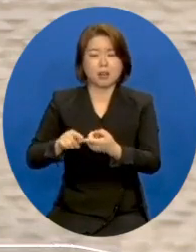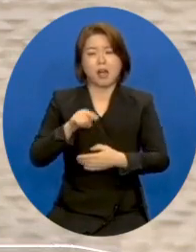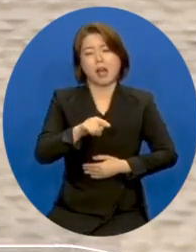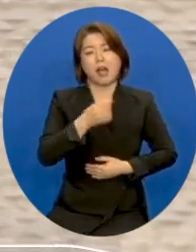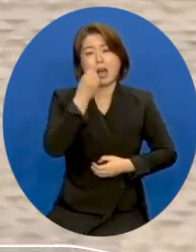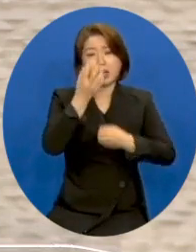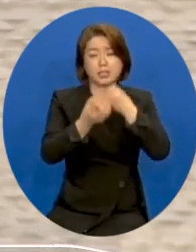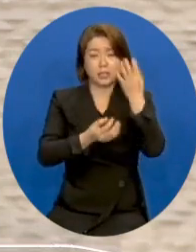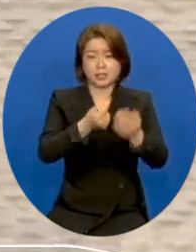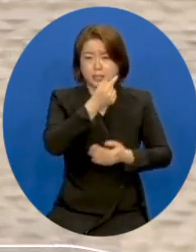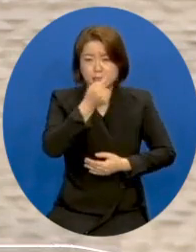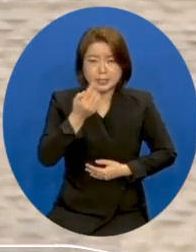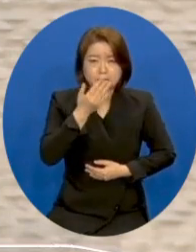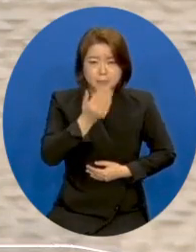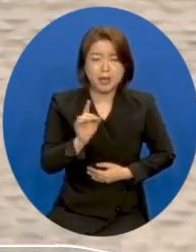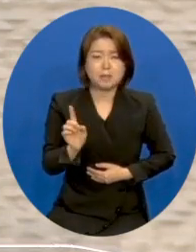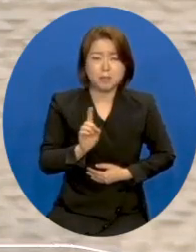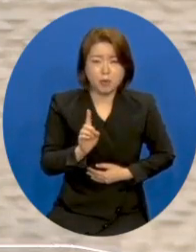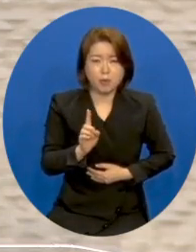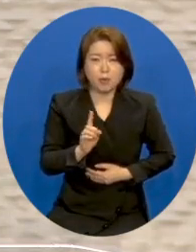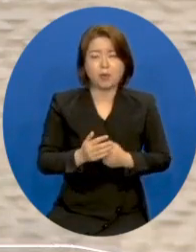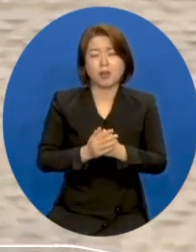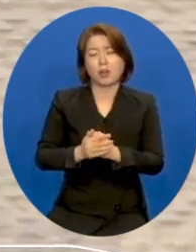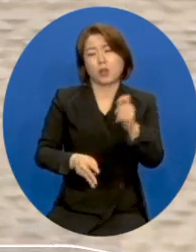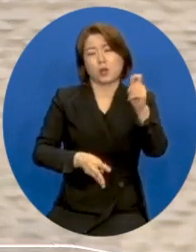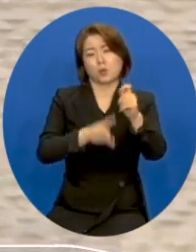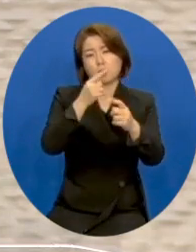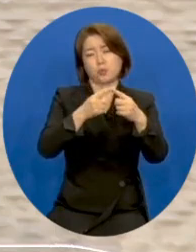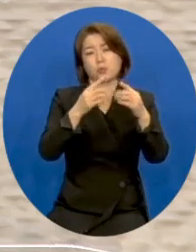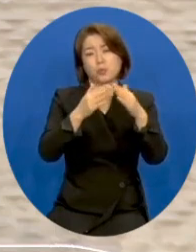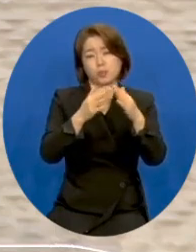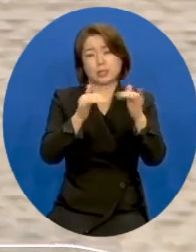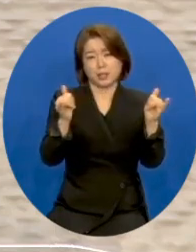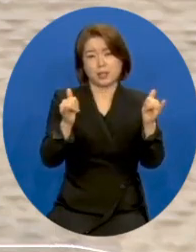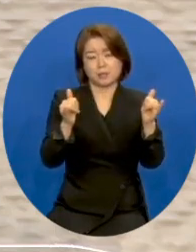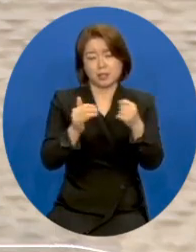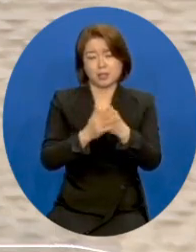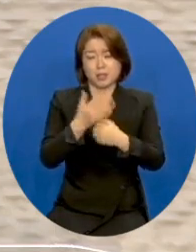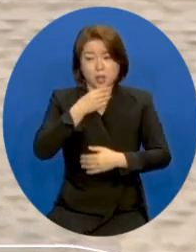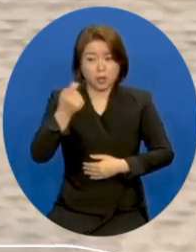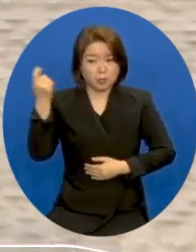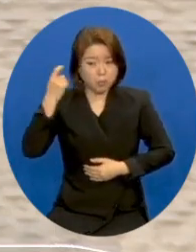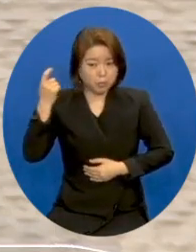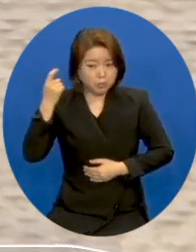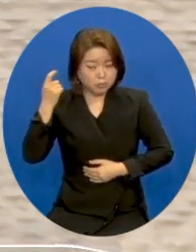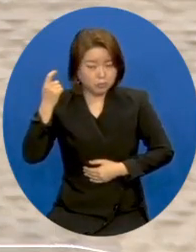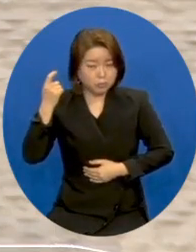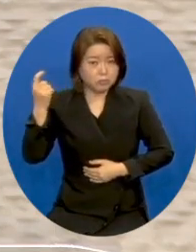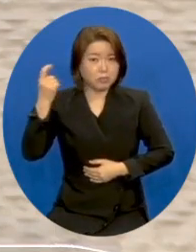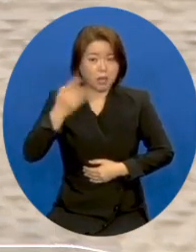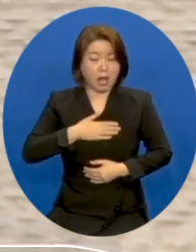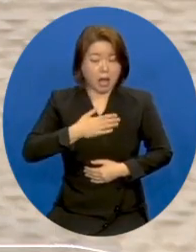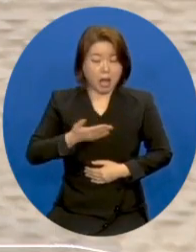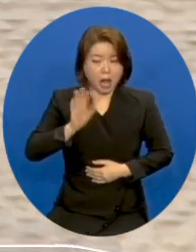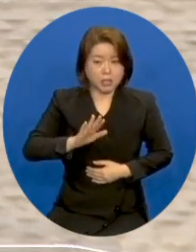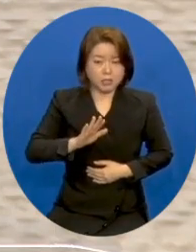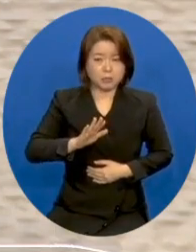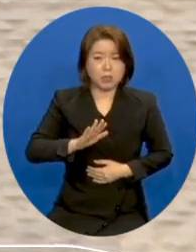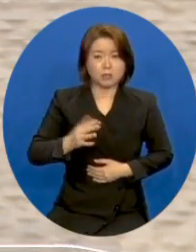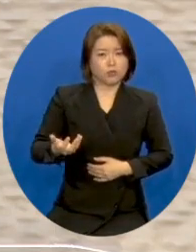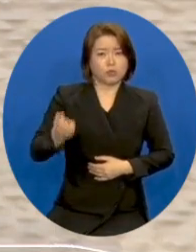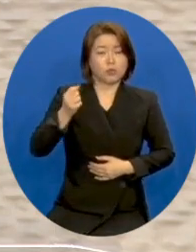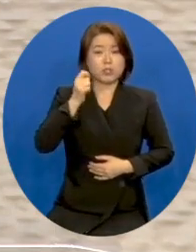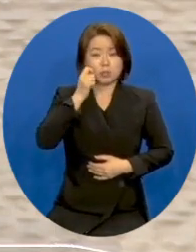하는 것은 고린도 교인들이 복음을 듣고도 누리지 못하는 게 너무 안타까웠기